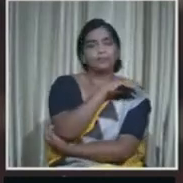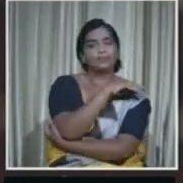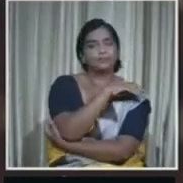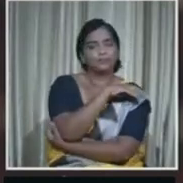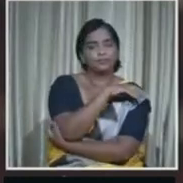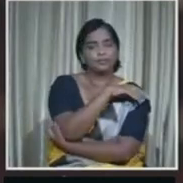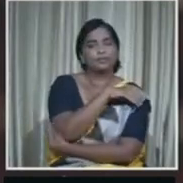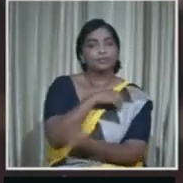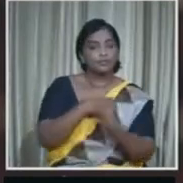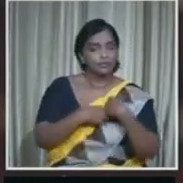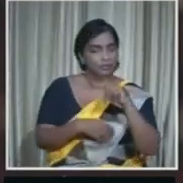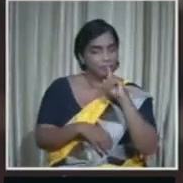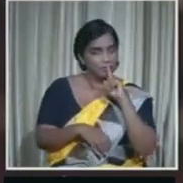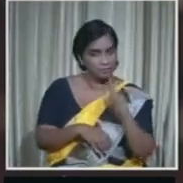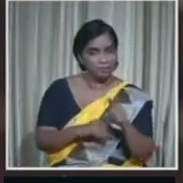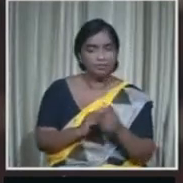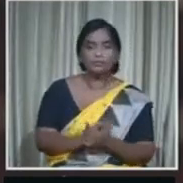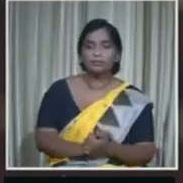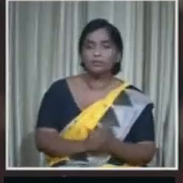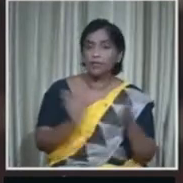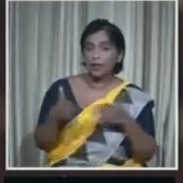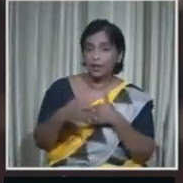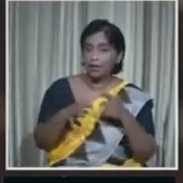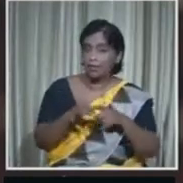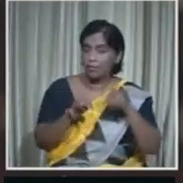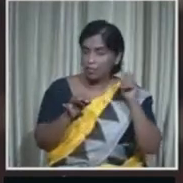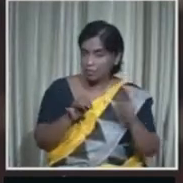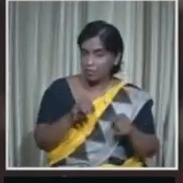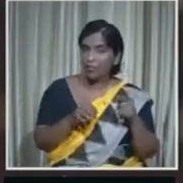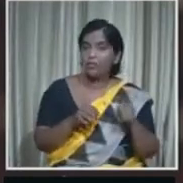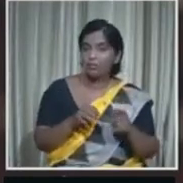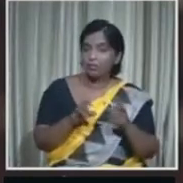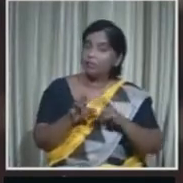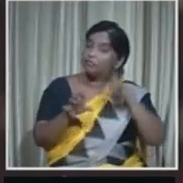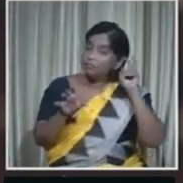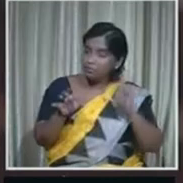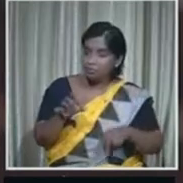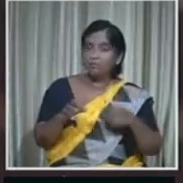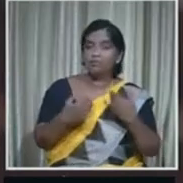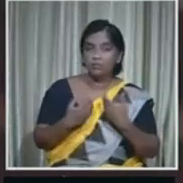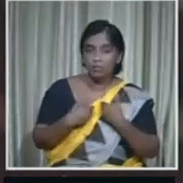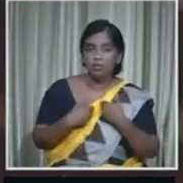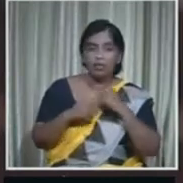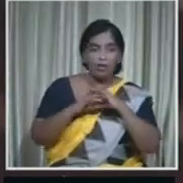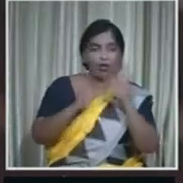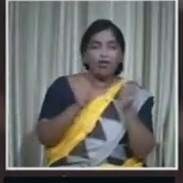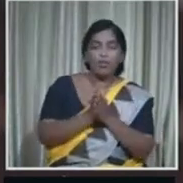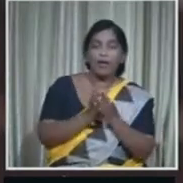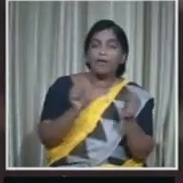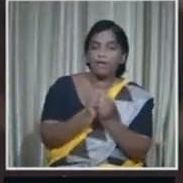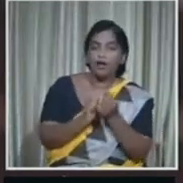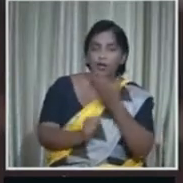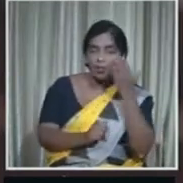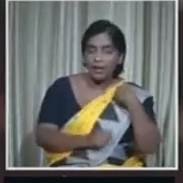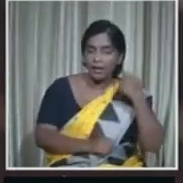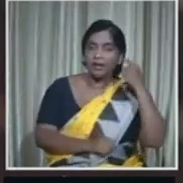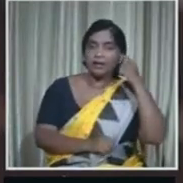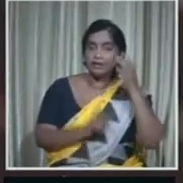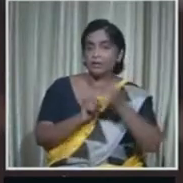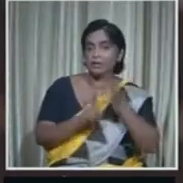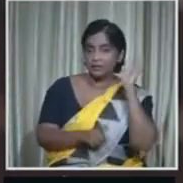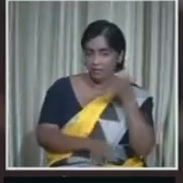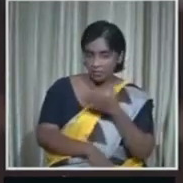අපි කියනවා පැහැදිලිව කැබිනට් එක ඉල්ලලාස්සුනේ අපිට ඔක්කොම එකතු වෙලා වැඩ කරන්න පුළුවන් කියලා අපි හිතපු නිසා අපේ